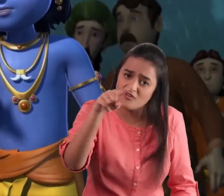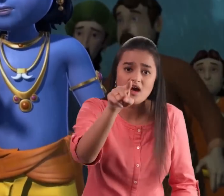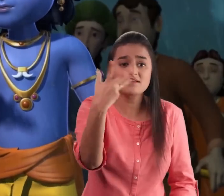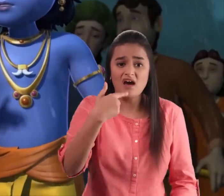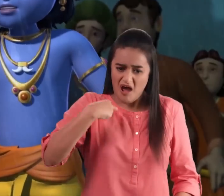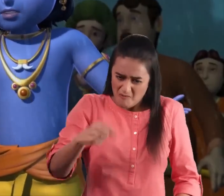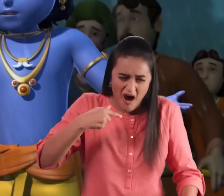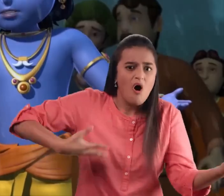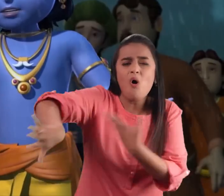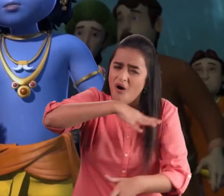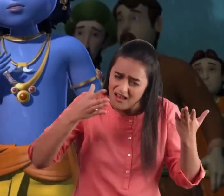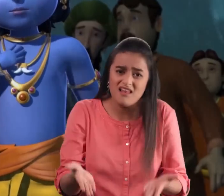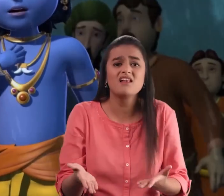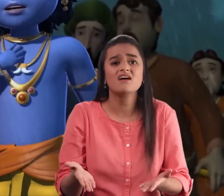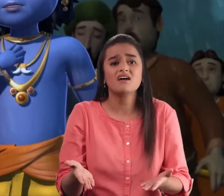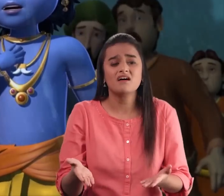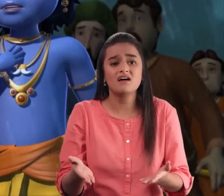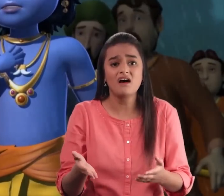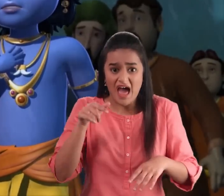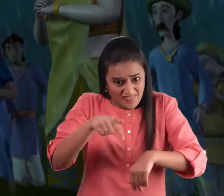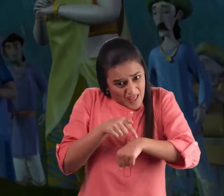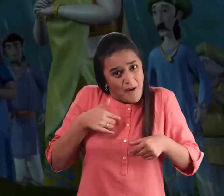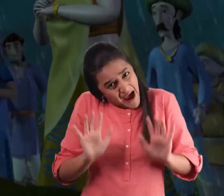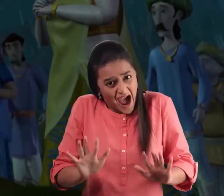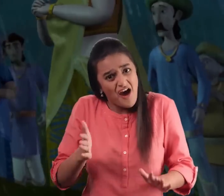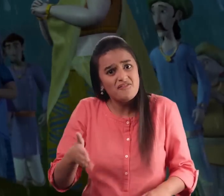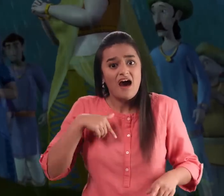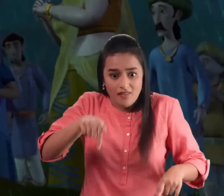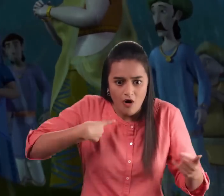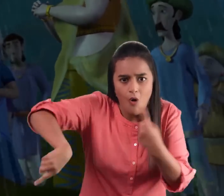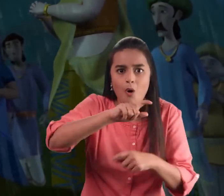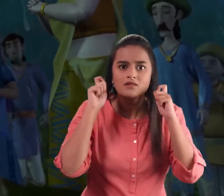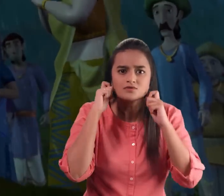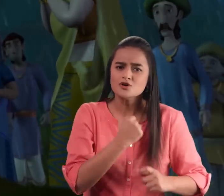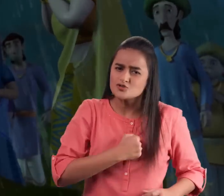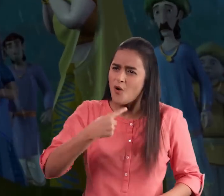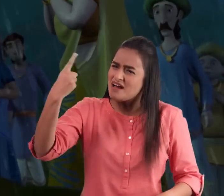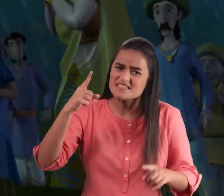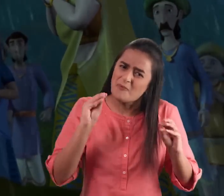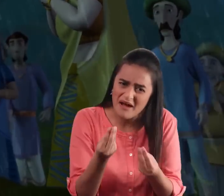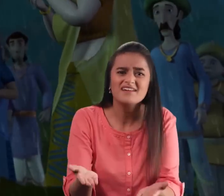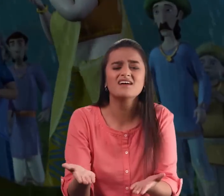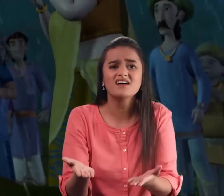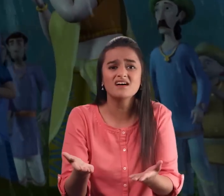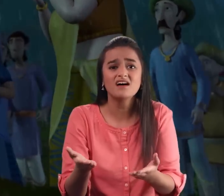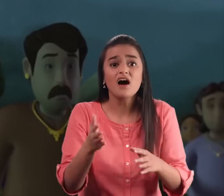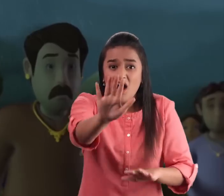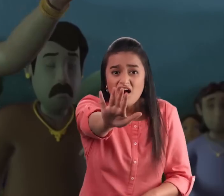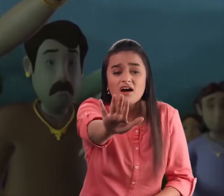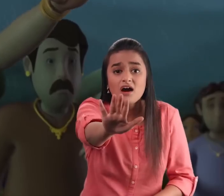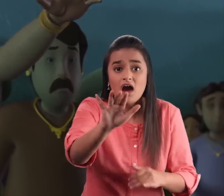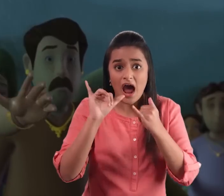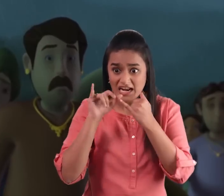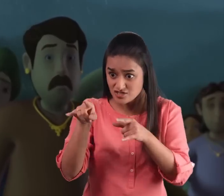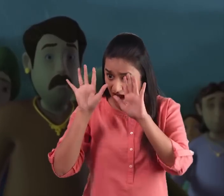कहते हैं। ये सब मेरी सलाह के कारण कष्ट भोग रहे हैं। अभी भी देर नहीं हुई, हम इंद्र से क्षमा याचना कर सकते हैं।